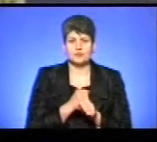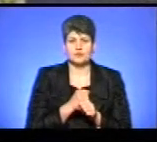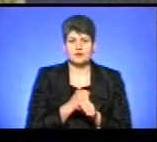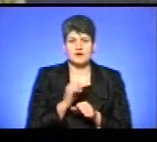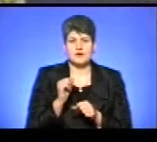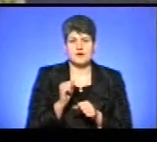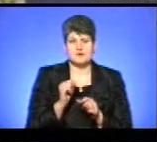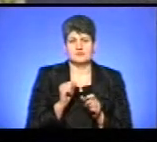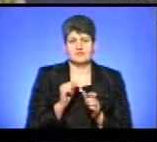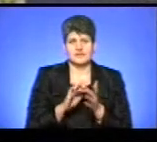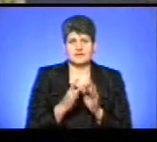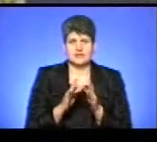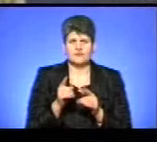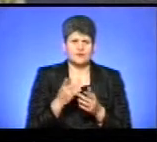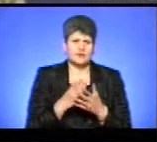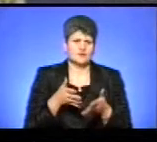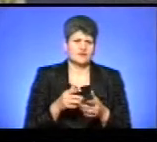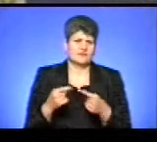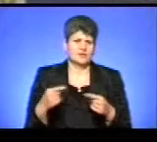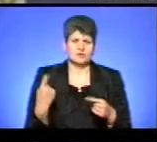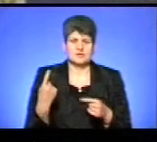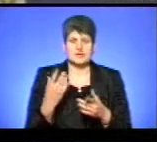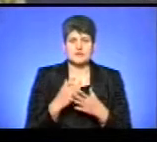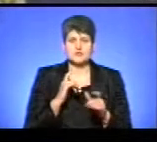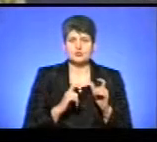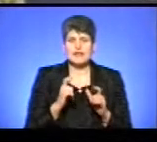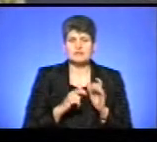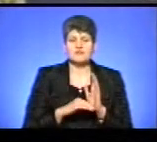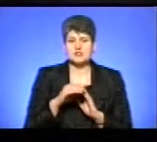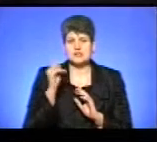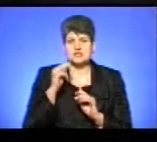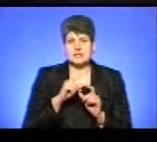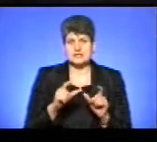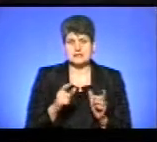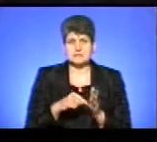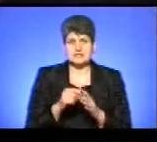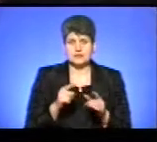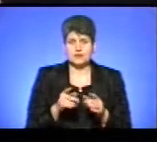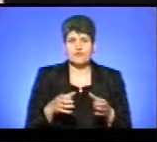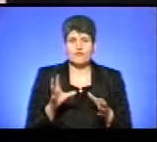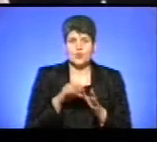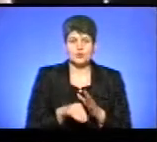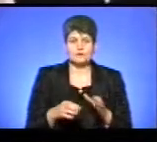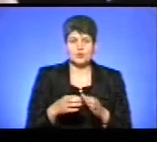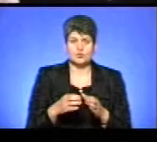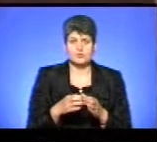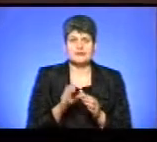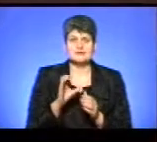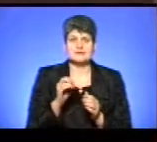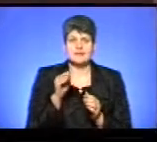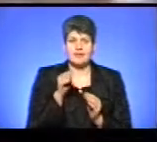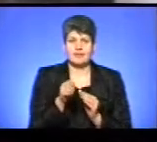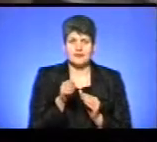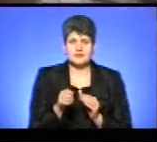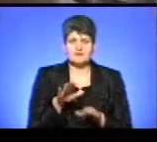телеграм-аккаунт. Дані особи є уроженцями інших областей та являються студентами вищих навчальних закладів в місті Тернополь. До складу групи входили так звані закладчики, які